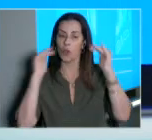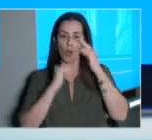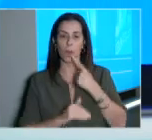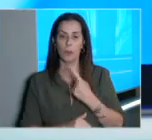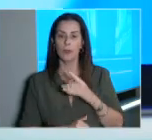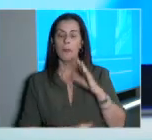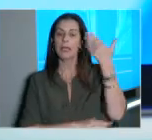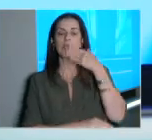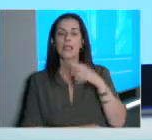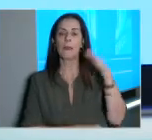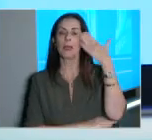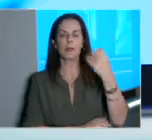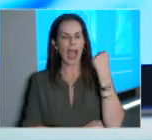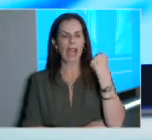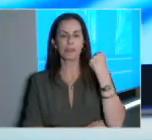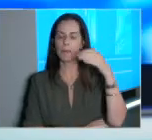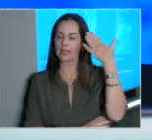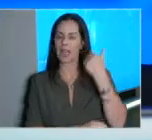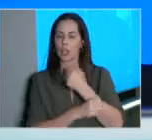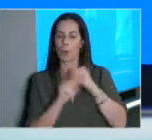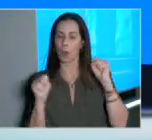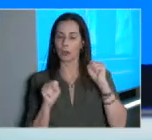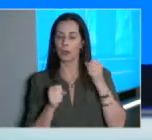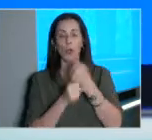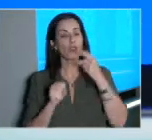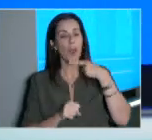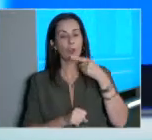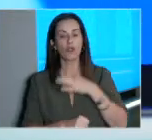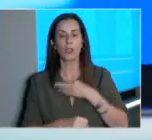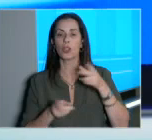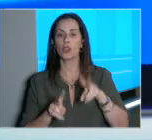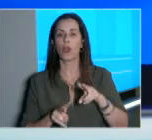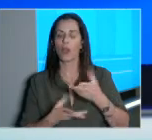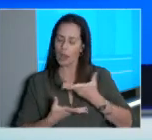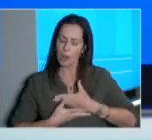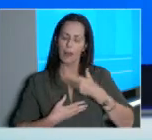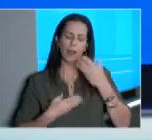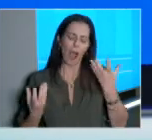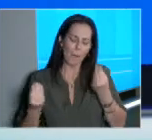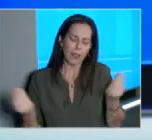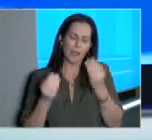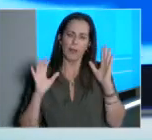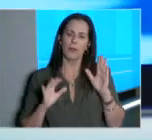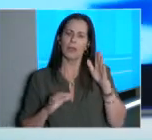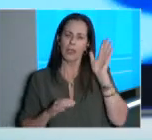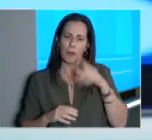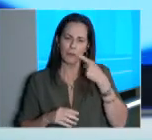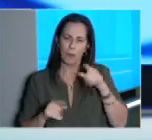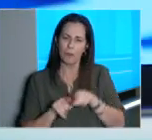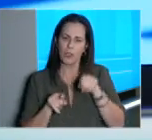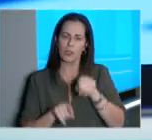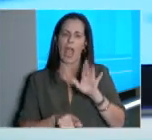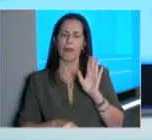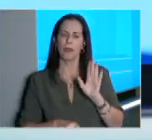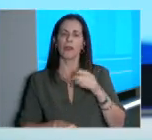אומרים, מדינת ישראל היא מדינה חזקה, היא מדינה דמוקרטית, וחופש הביטוי שלנו יכול להכיל ביטויים רבים, ובכללם ביטוי מעין